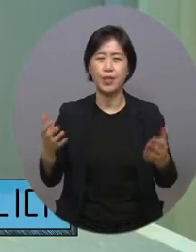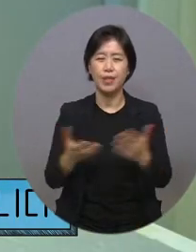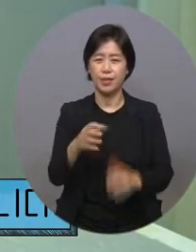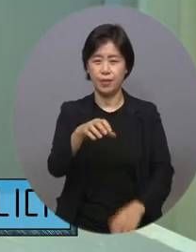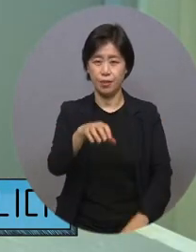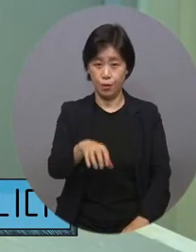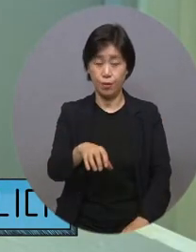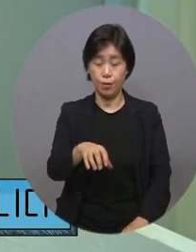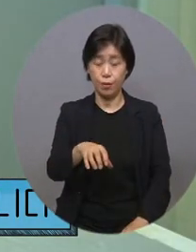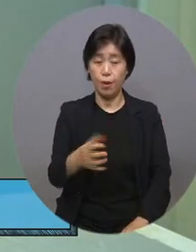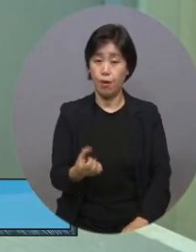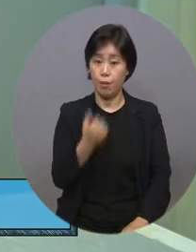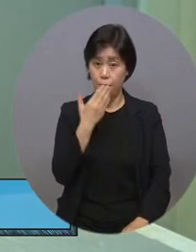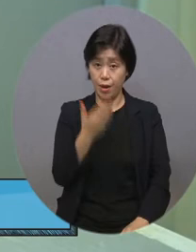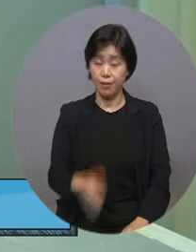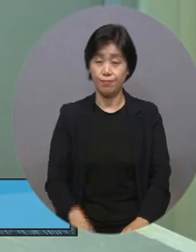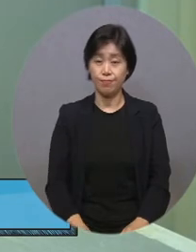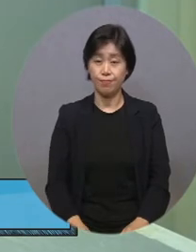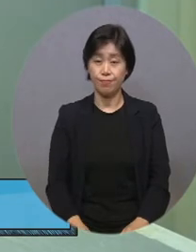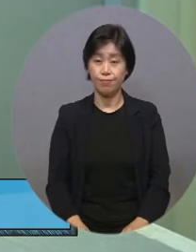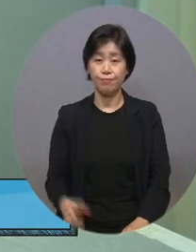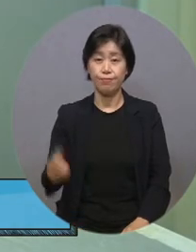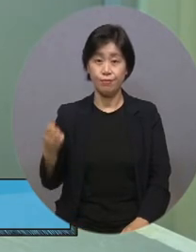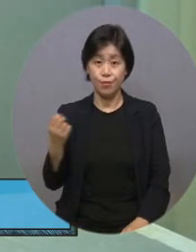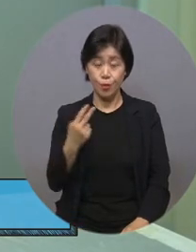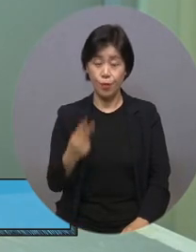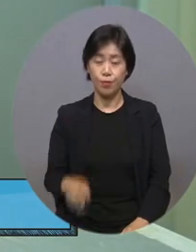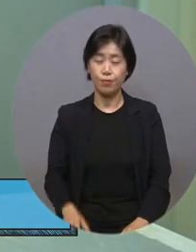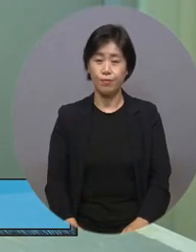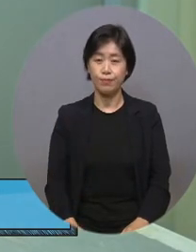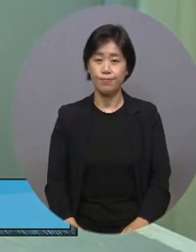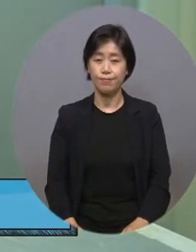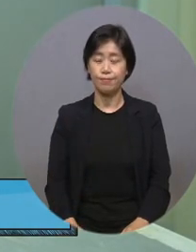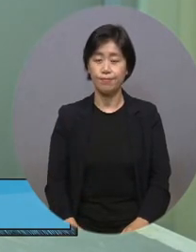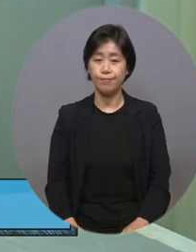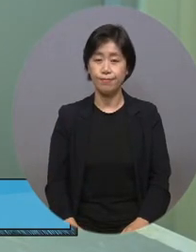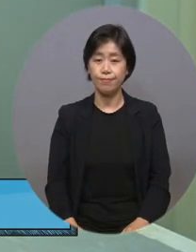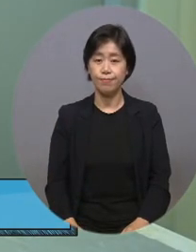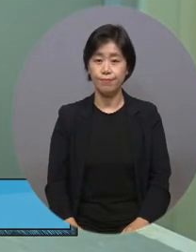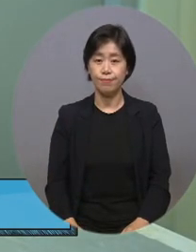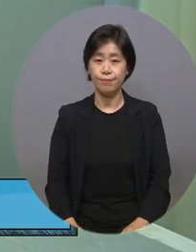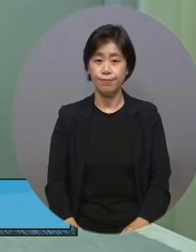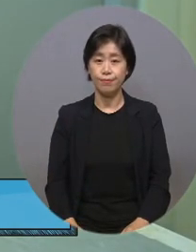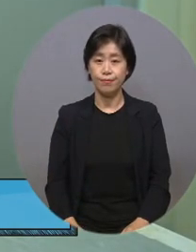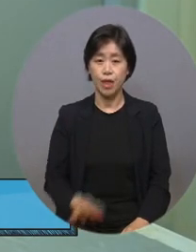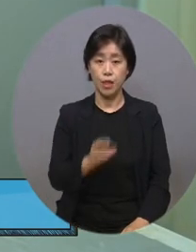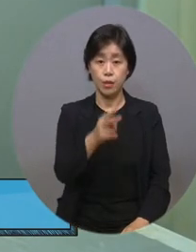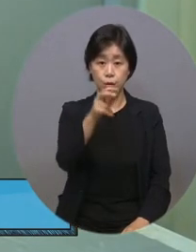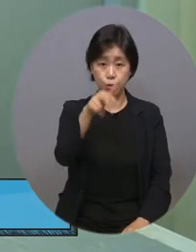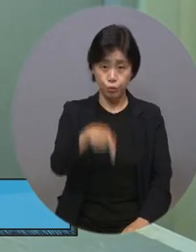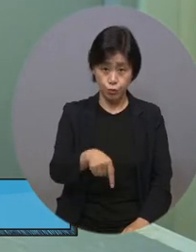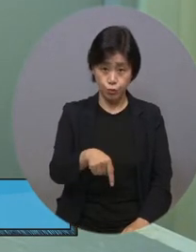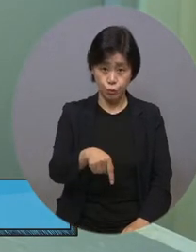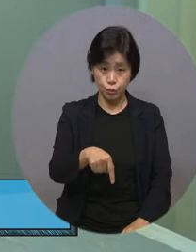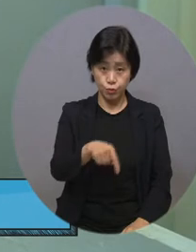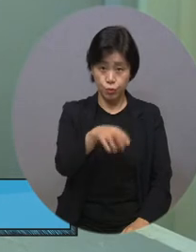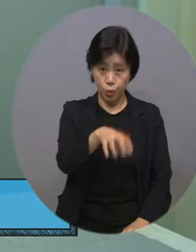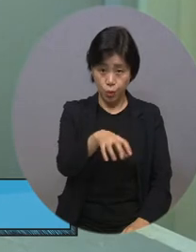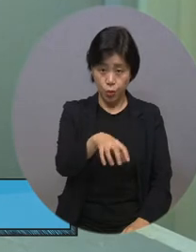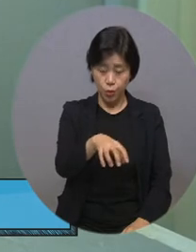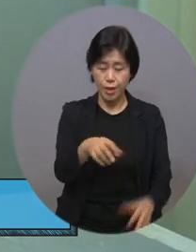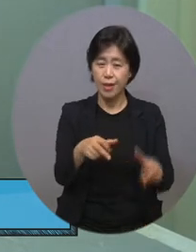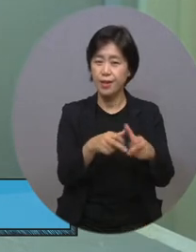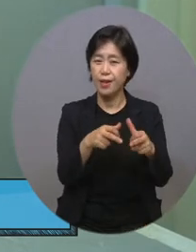자리를 매김할 수 있을 것 같습니다. 그리고 저희가 푸르미 여주팜이 여주에 소재한 장애인